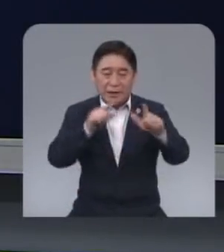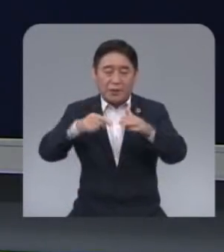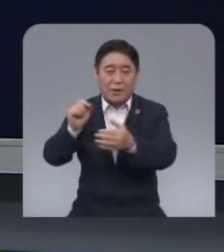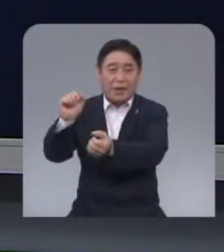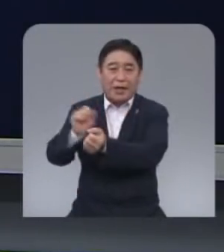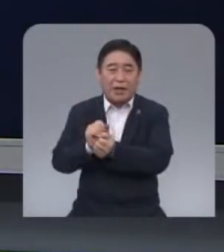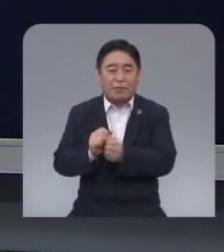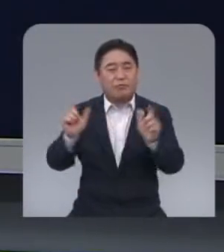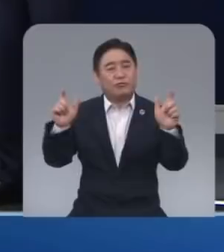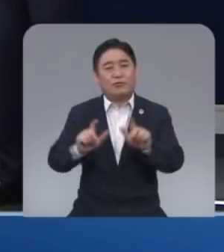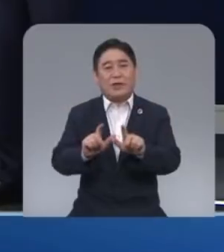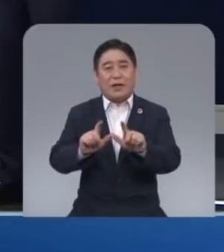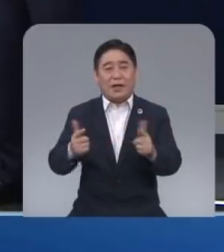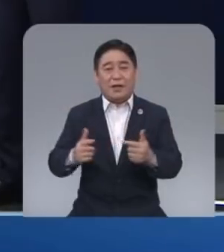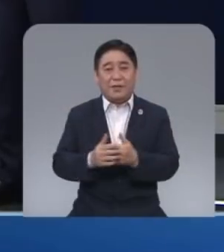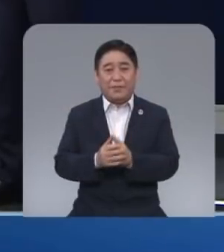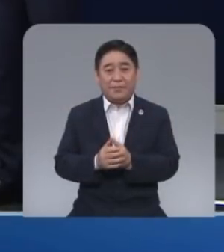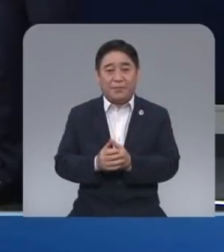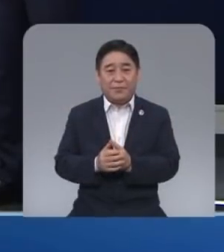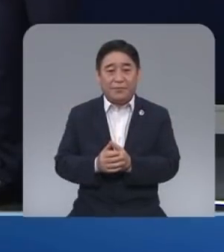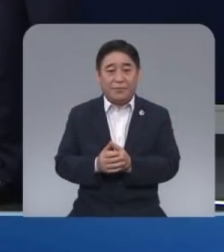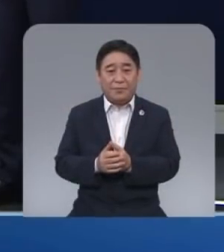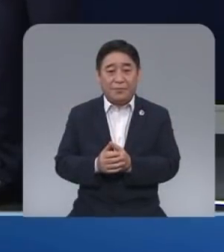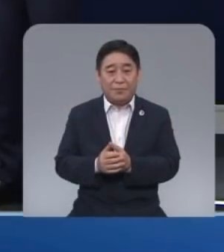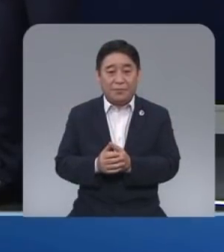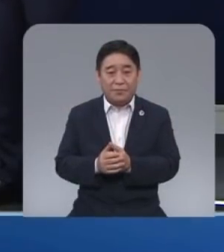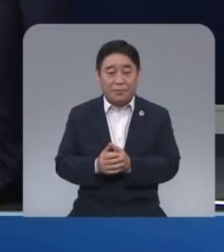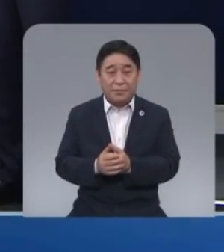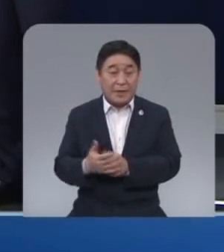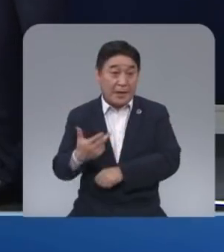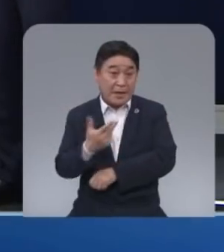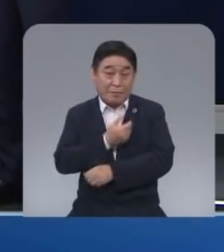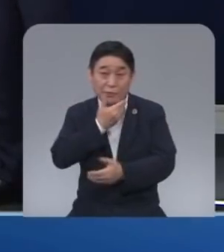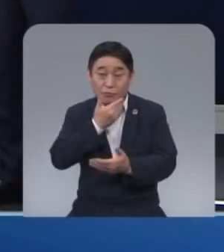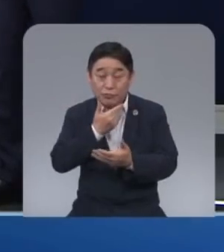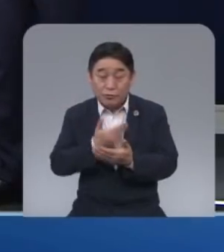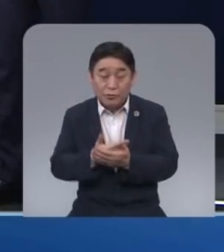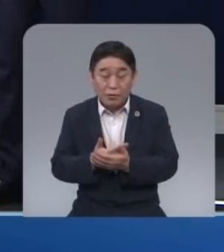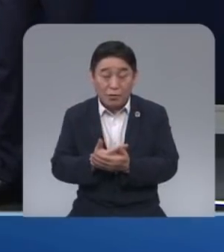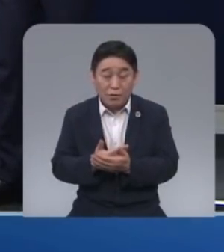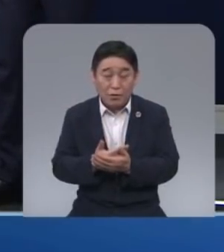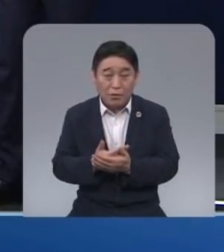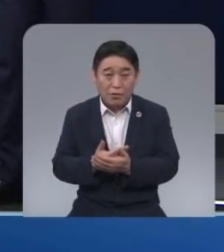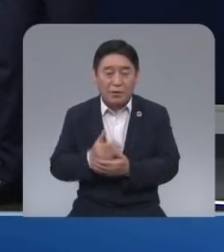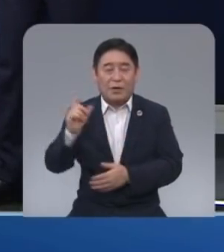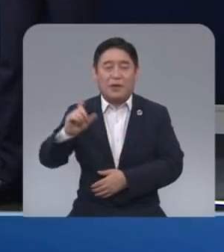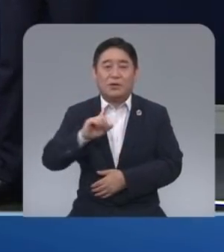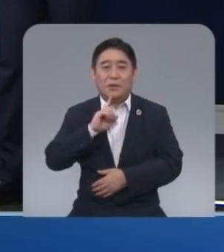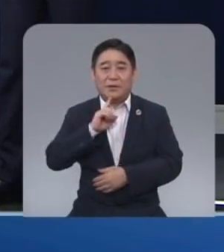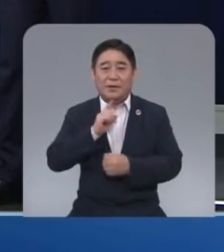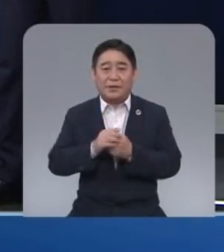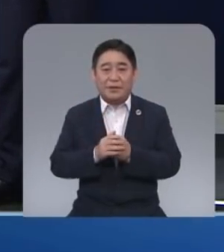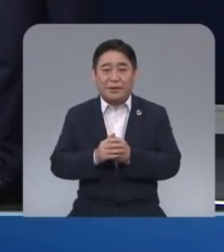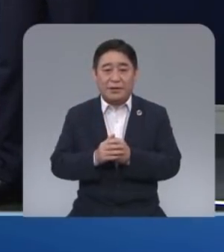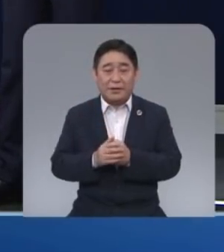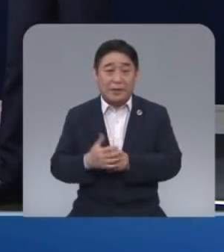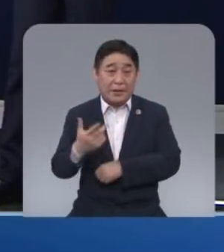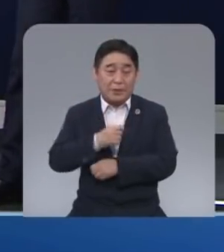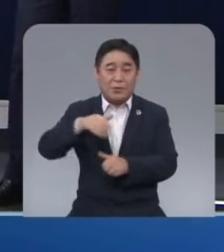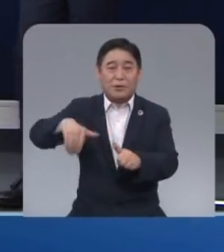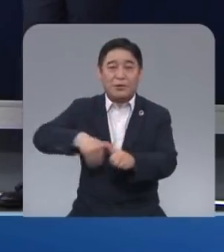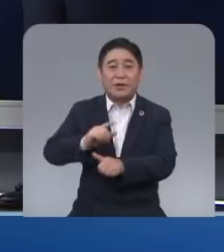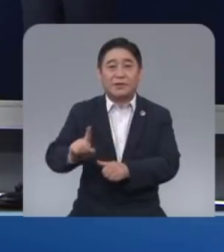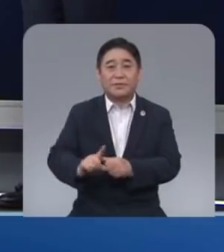뜻입니다. 자, 상황이 이렇다 보니까 백신의 중요성, 백신 접종의 중요성 계속 강조할 수밖에 없는데요. 백신 접종 상황